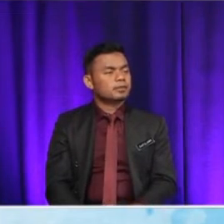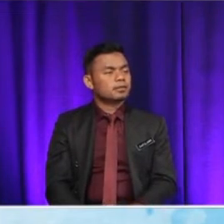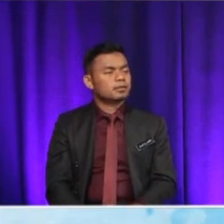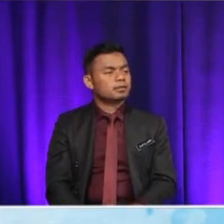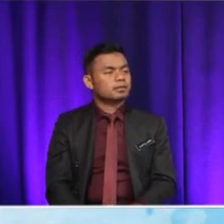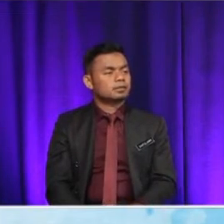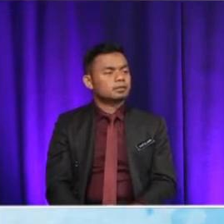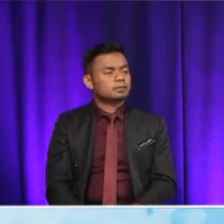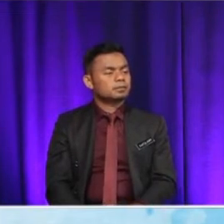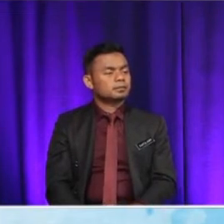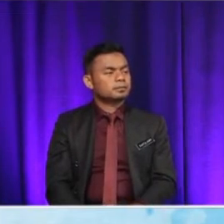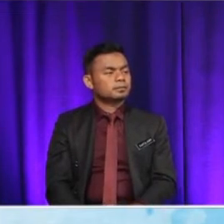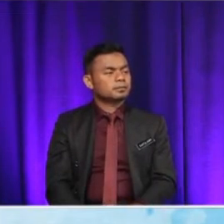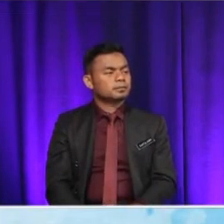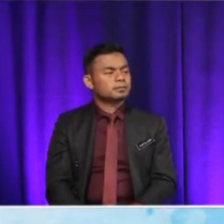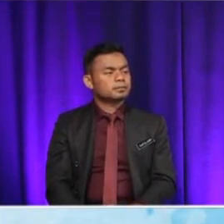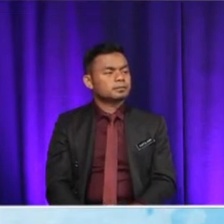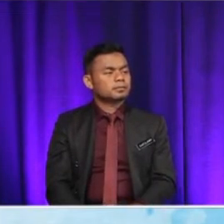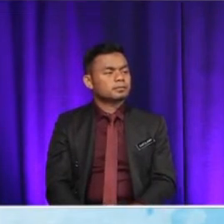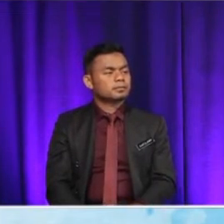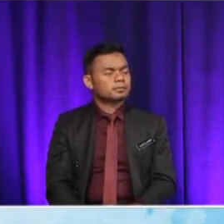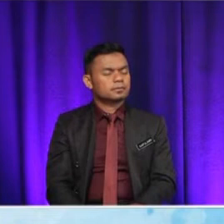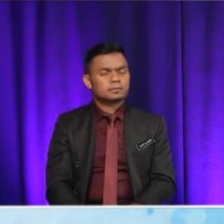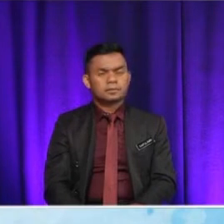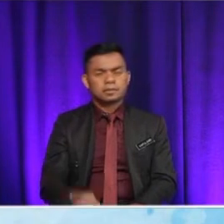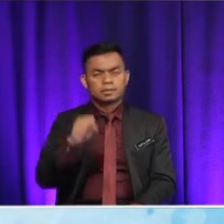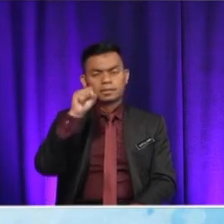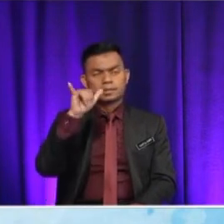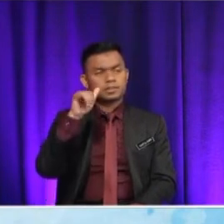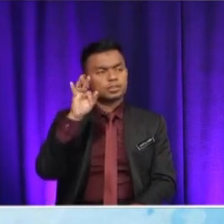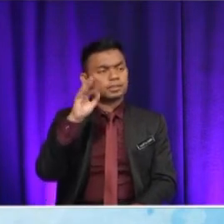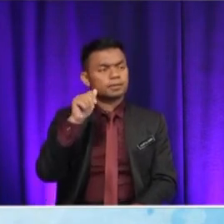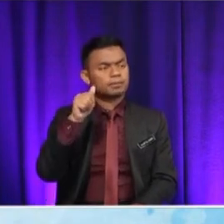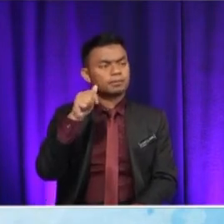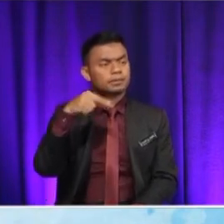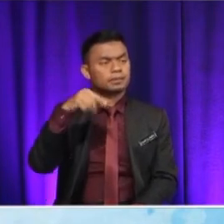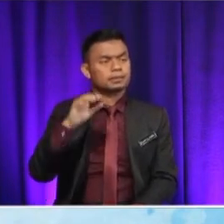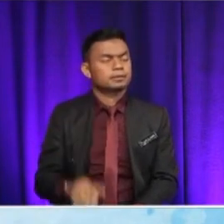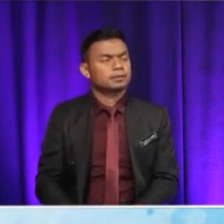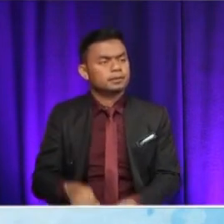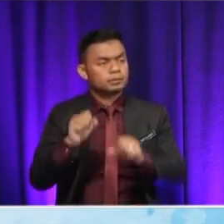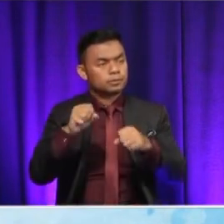Okey, tak apa. Syafiq pun angkat tangan. Mungkin kita boleh tanya Syafiq apa jawapannya. Okey.